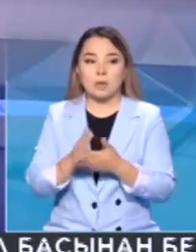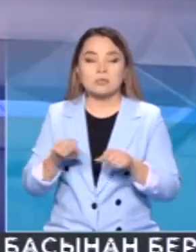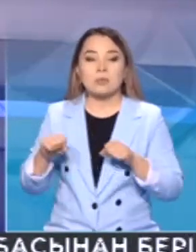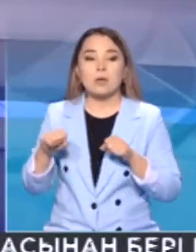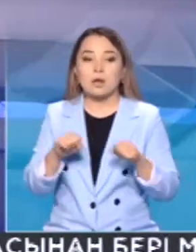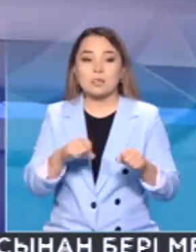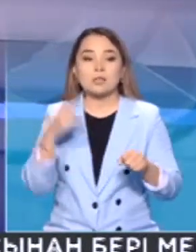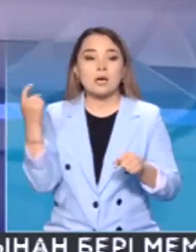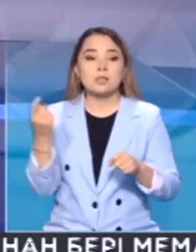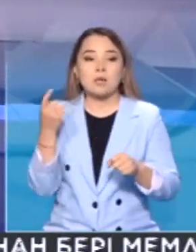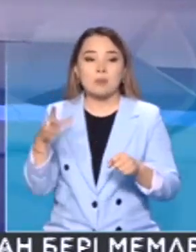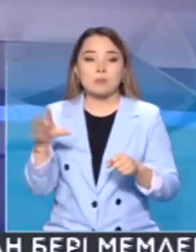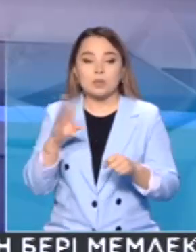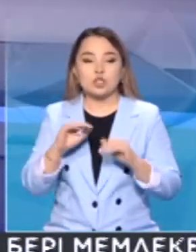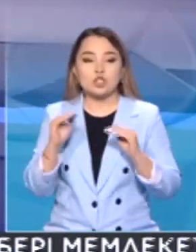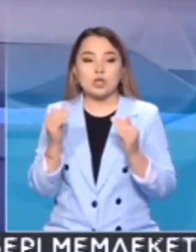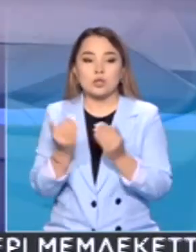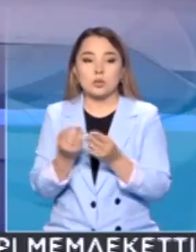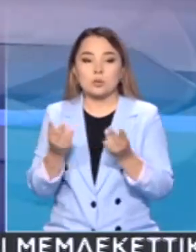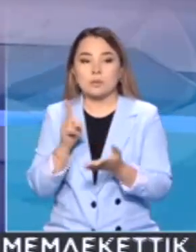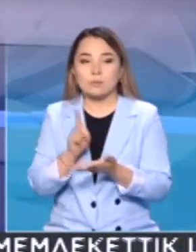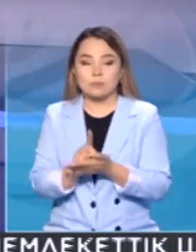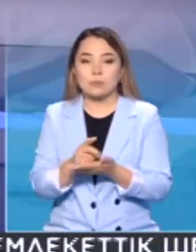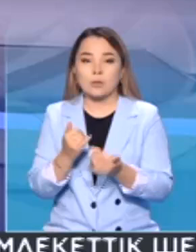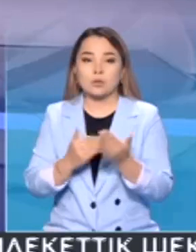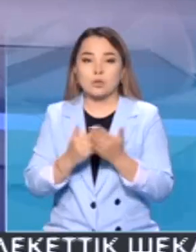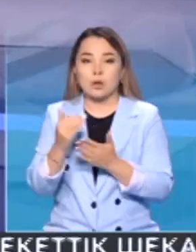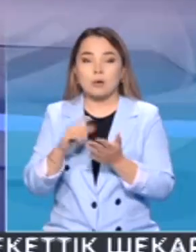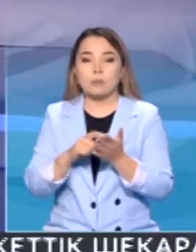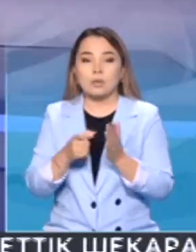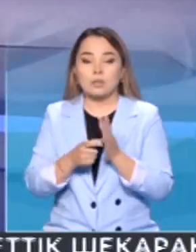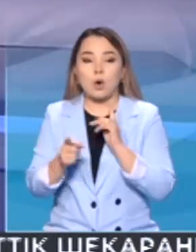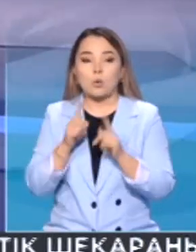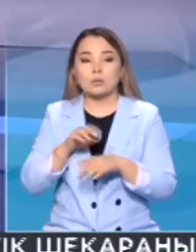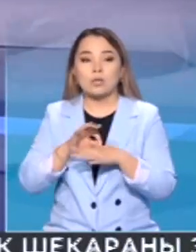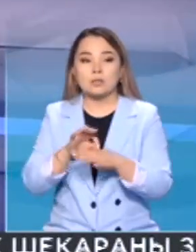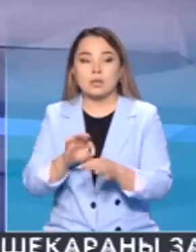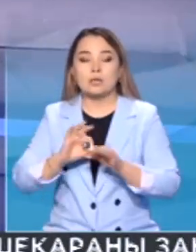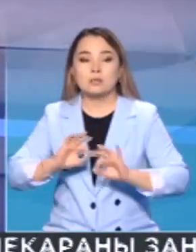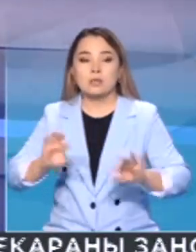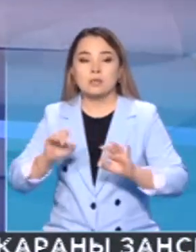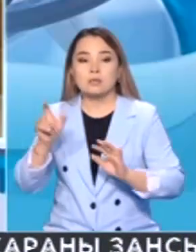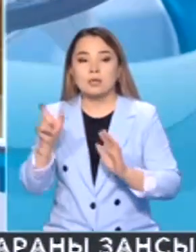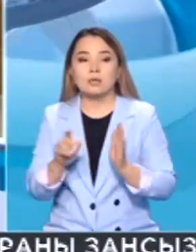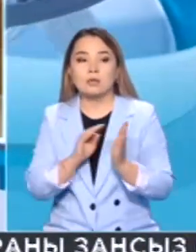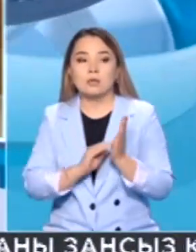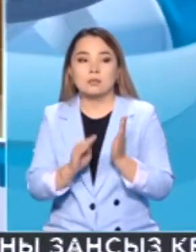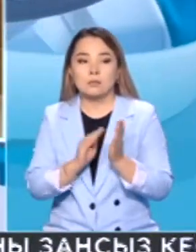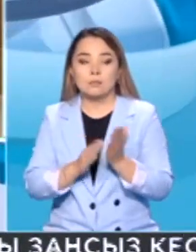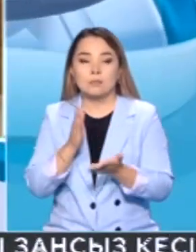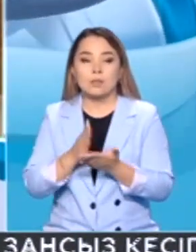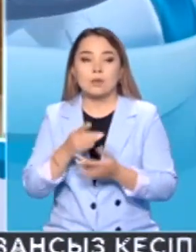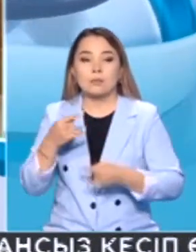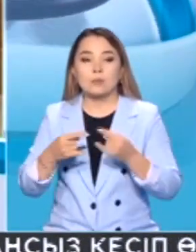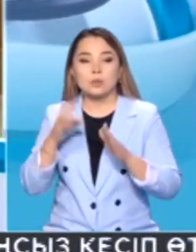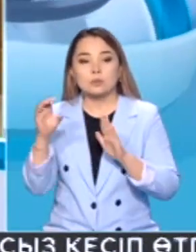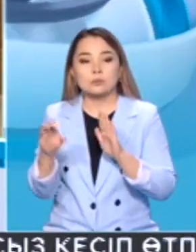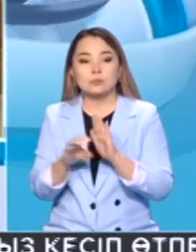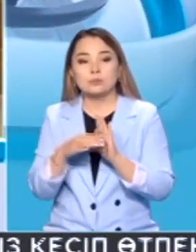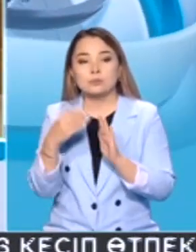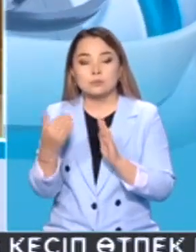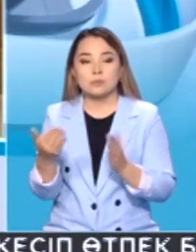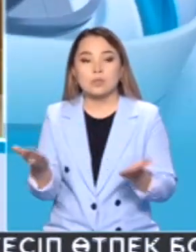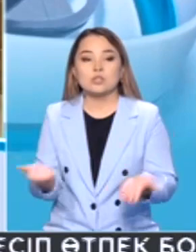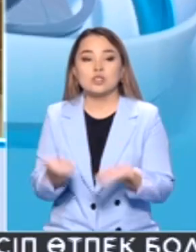самокат иелеріне бірқатар шектеу қойылмақ. Жоғарғы палата отырысынан әріптесім Майя Мүтәлі ақпарат беруге дайын. Ая,